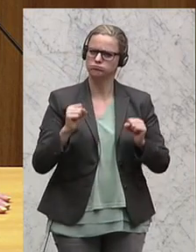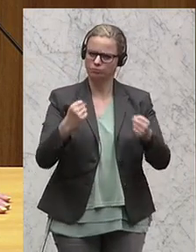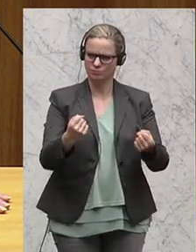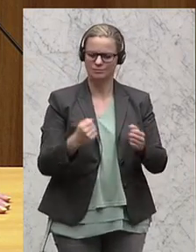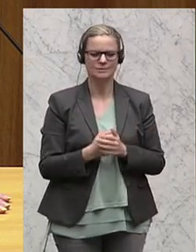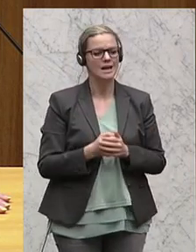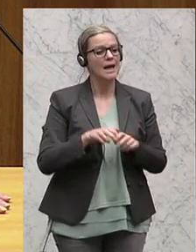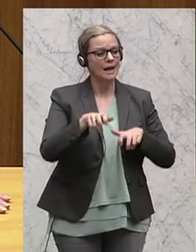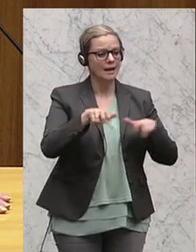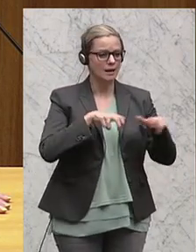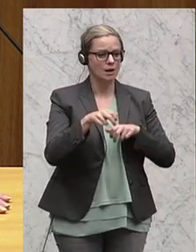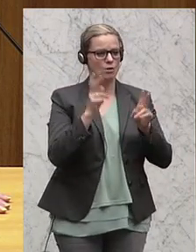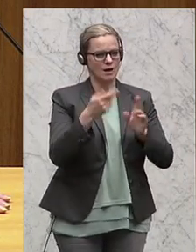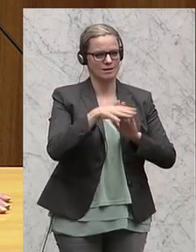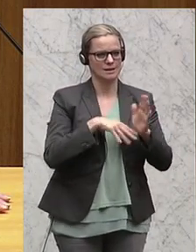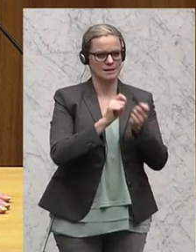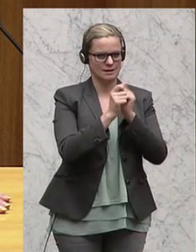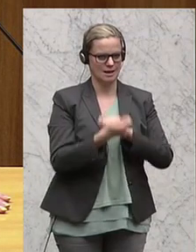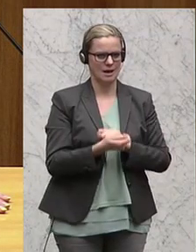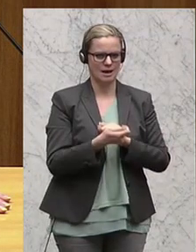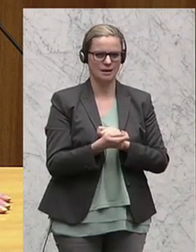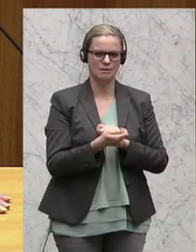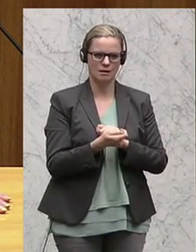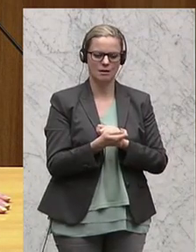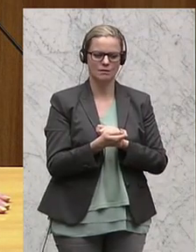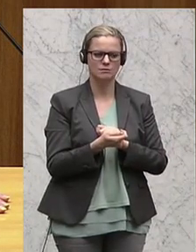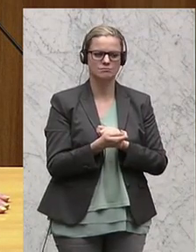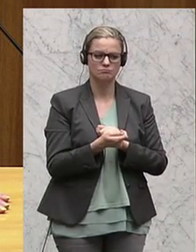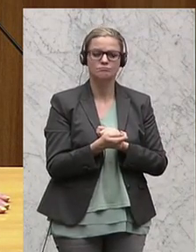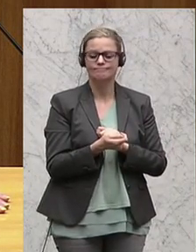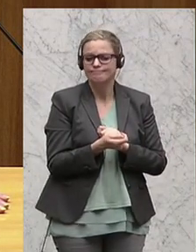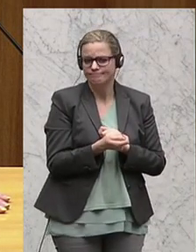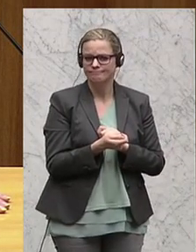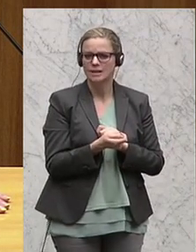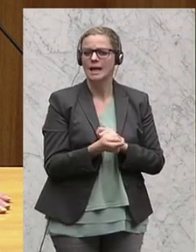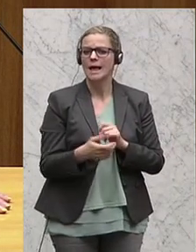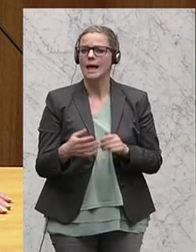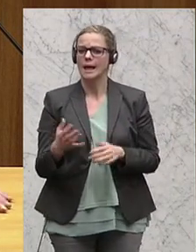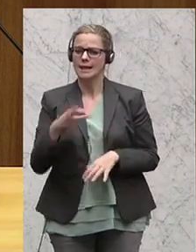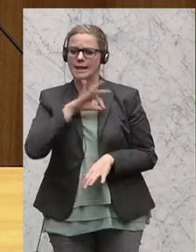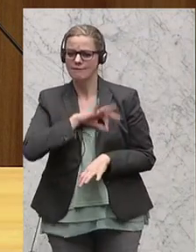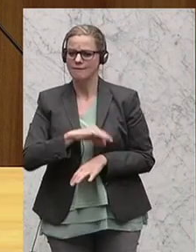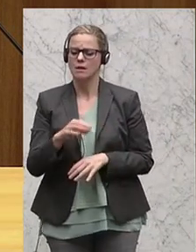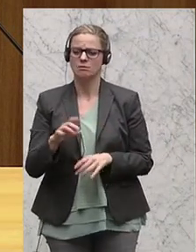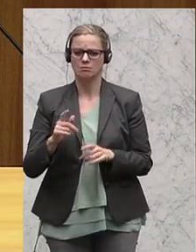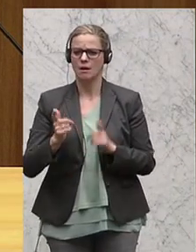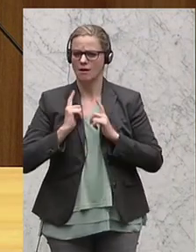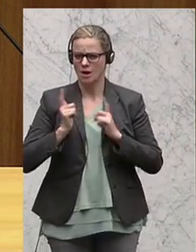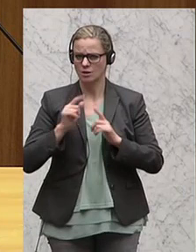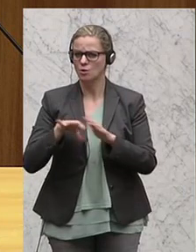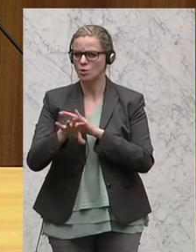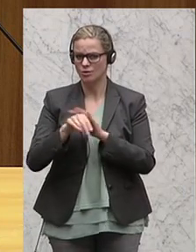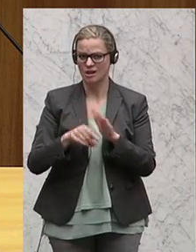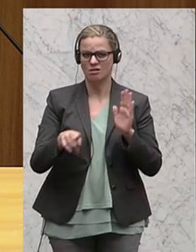Die Regierung kann Gesetze ändern, auch wenn sie sich negativ auf die Gewinnerwartungen von Unternehmen auswirken. Eins